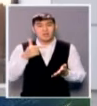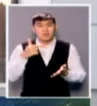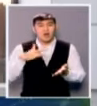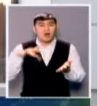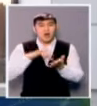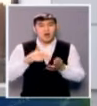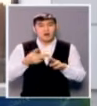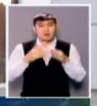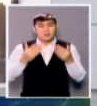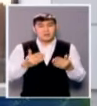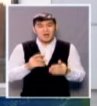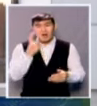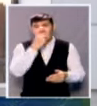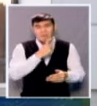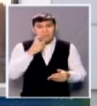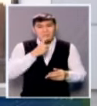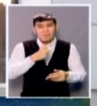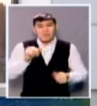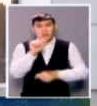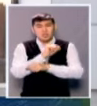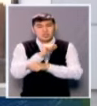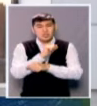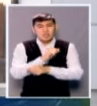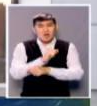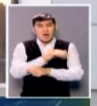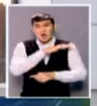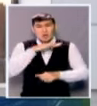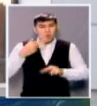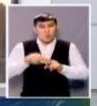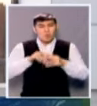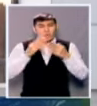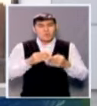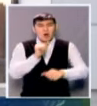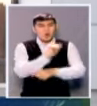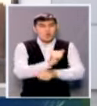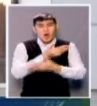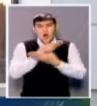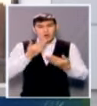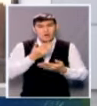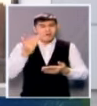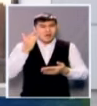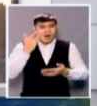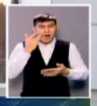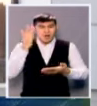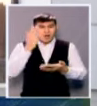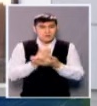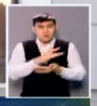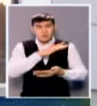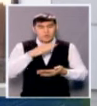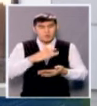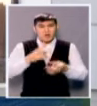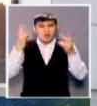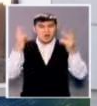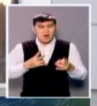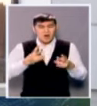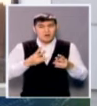қаласы аумағында мас жүргізушілер азаймай тұр. Мас жүргізушілердің салдарынан жол көлік оқиғасы адам өліміне